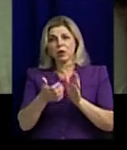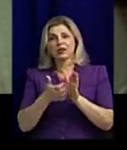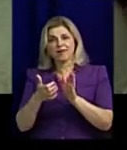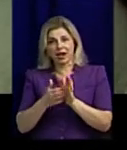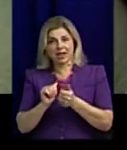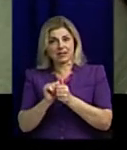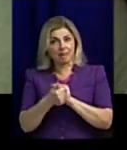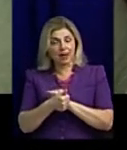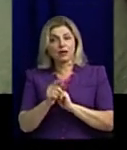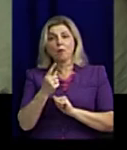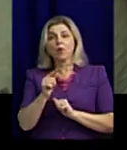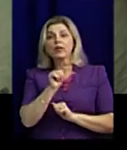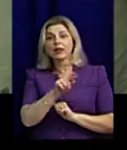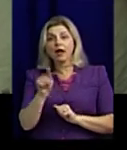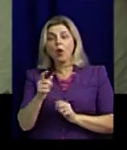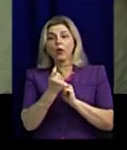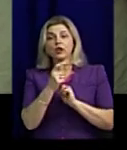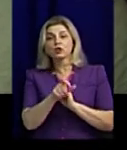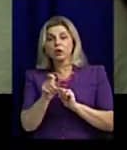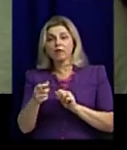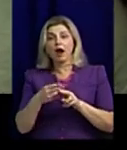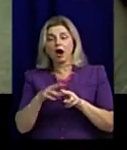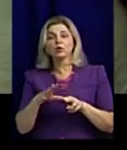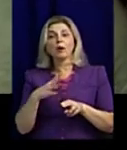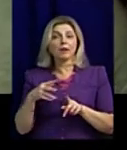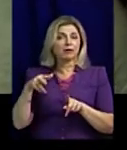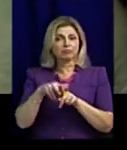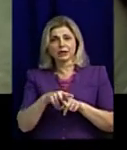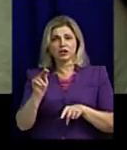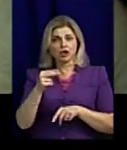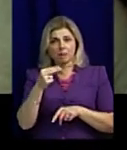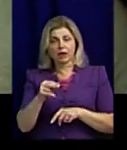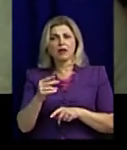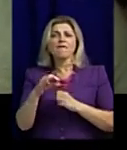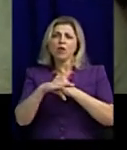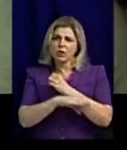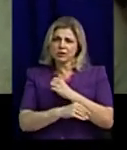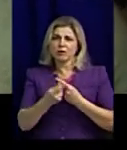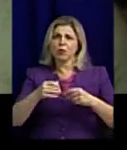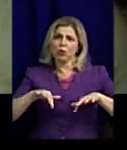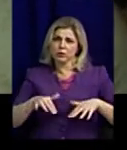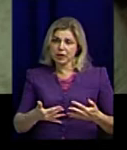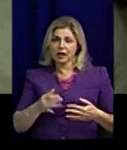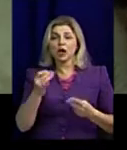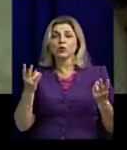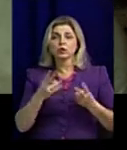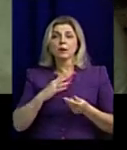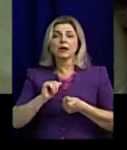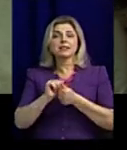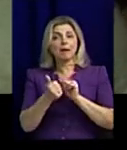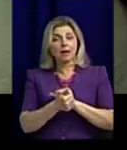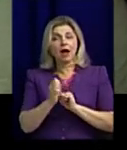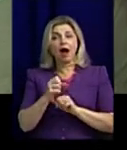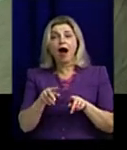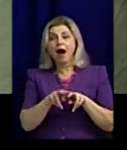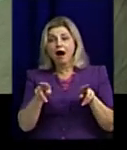рівноцінної заміни, тому що ті 11 чоловік, які тягнули весь чемпіонат, десь наприкінці втомилися. Потрібні були заміни, а їх